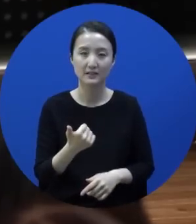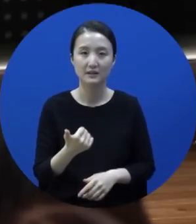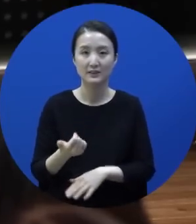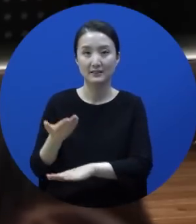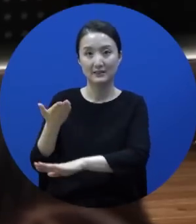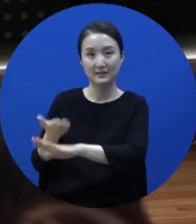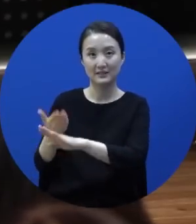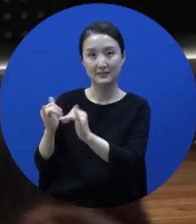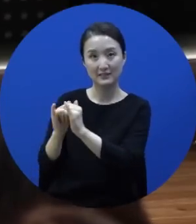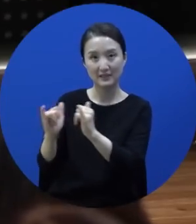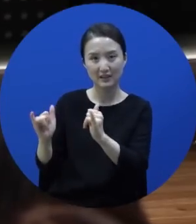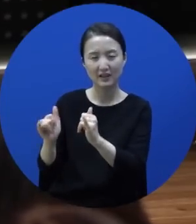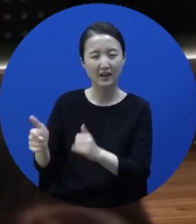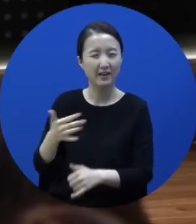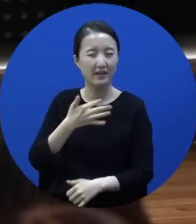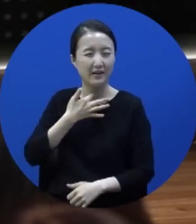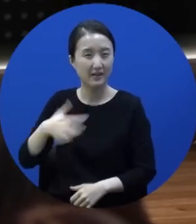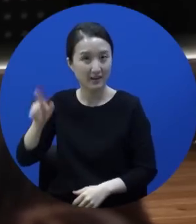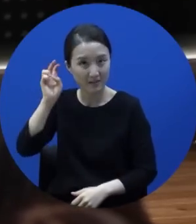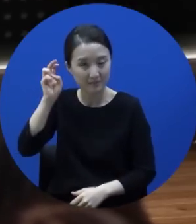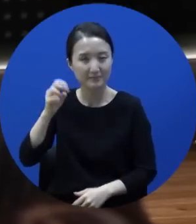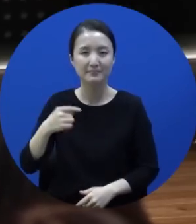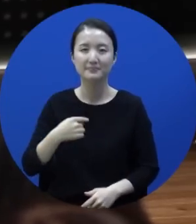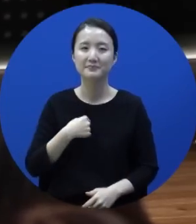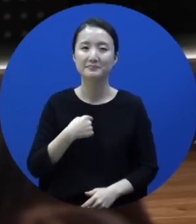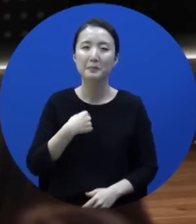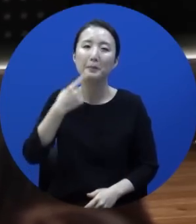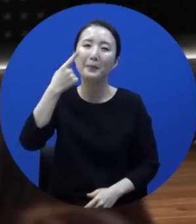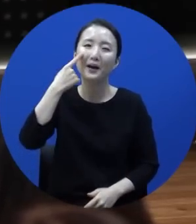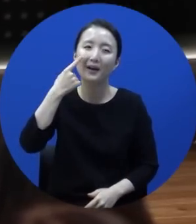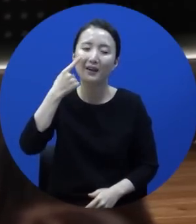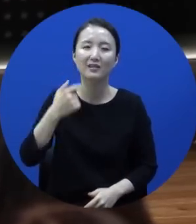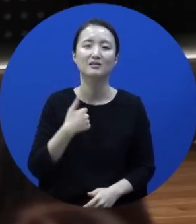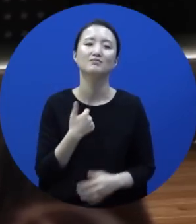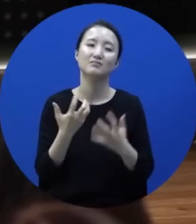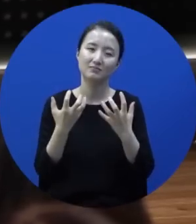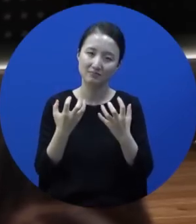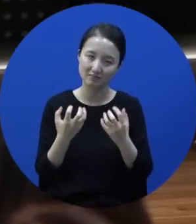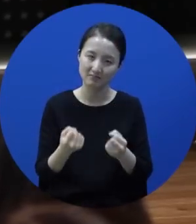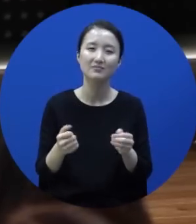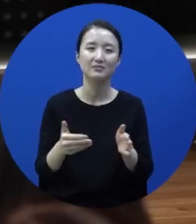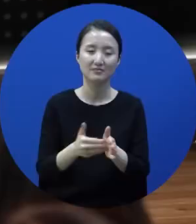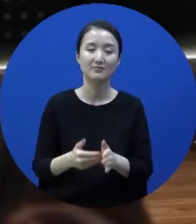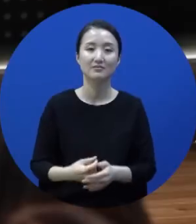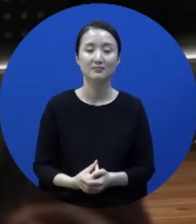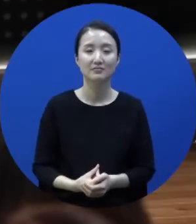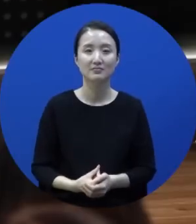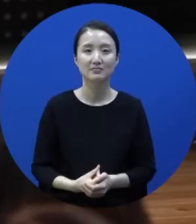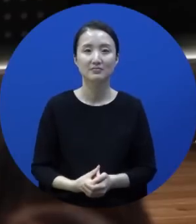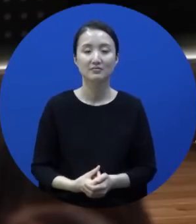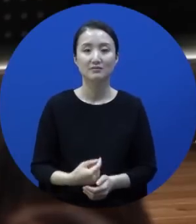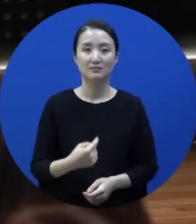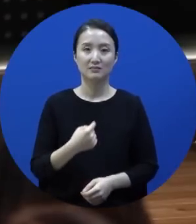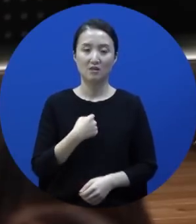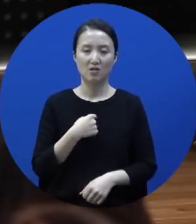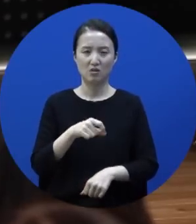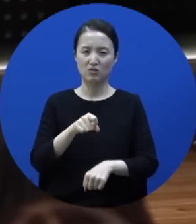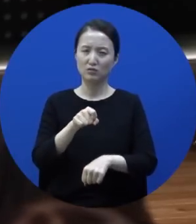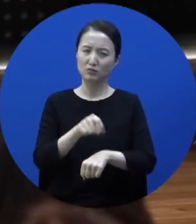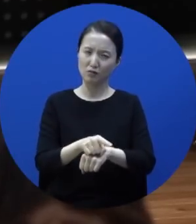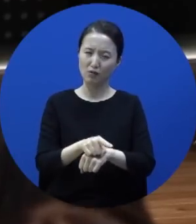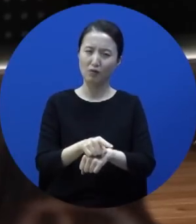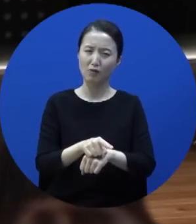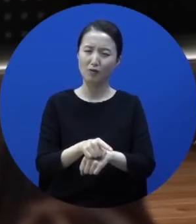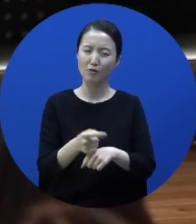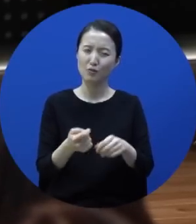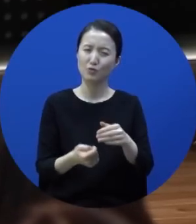일들만 골라서 다 했었죠. 그래서 제가 되게 특이한 사람이란 얘기도 듣지만 사실은 너무나 평범해서 내가 뭘 잘하는지